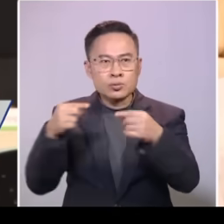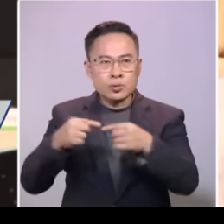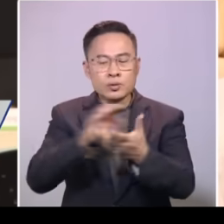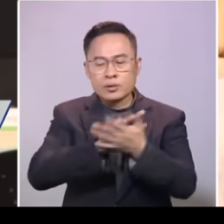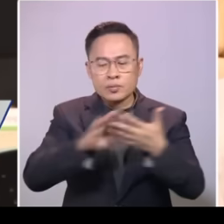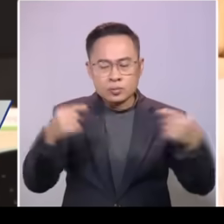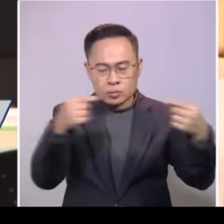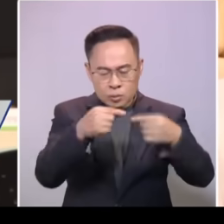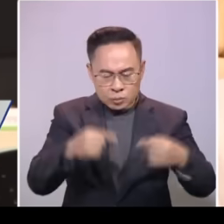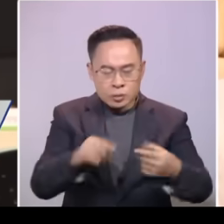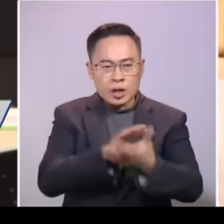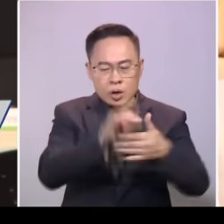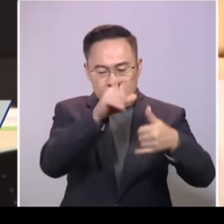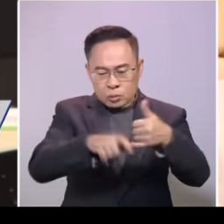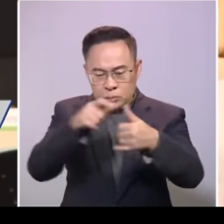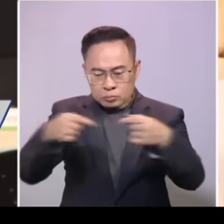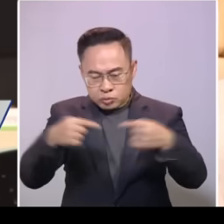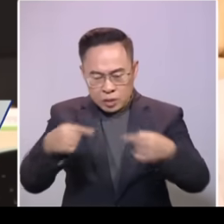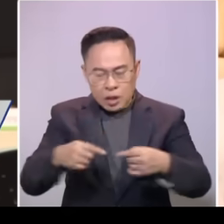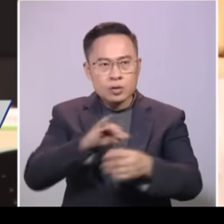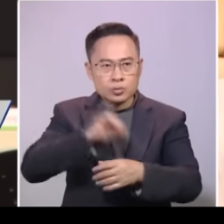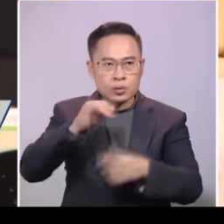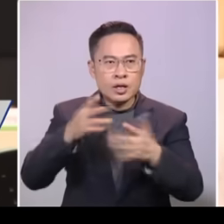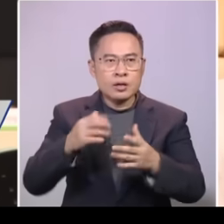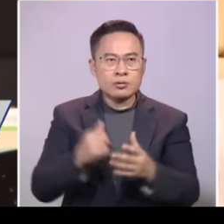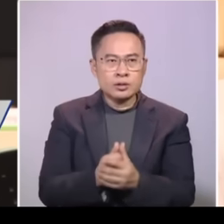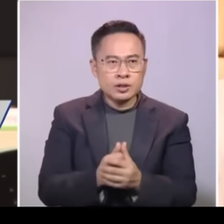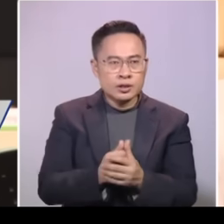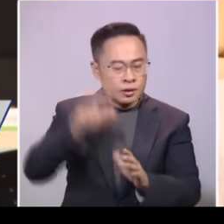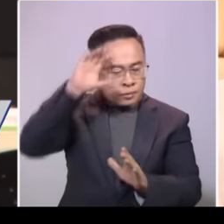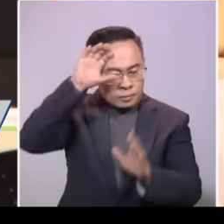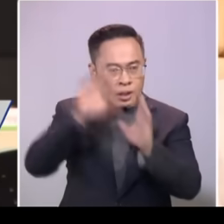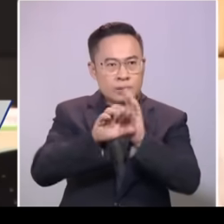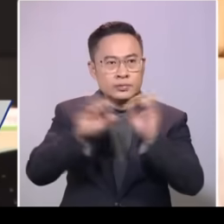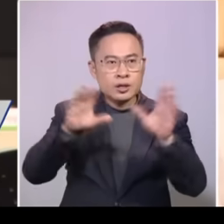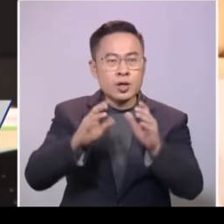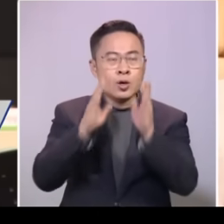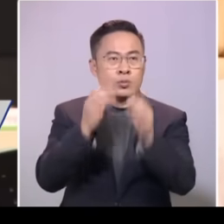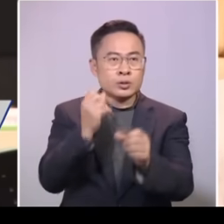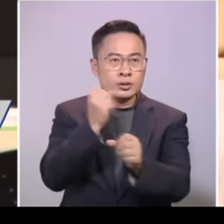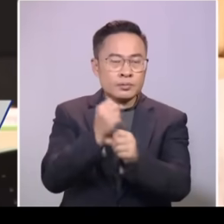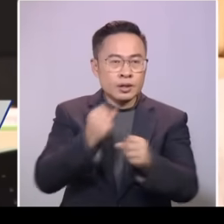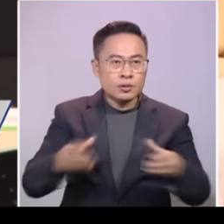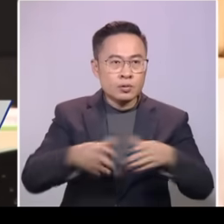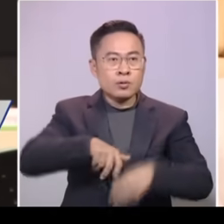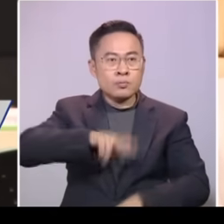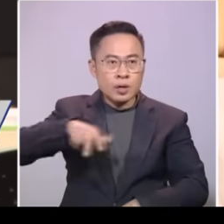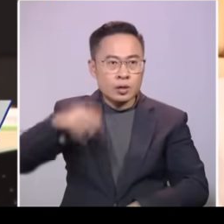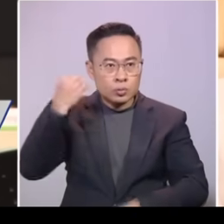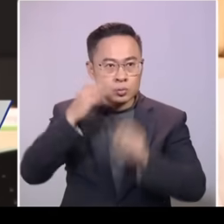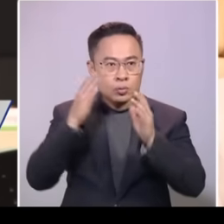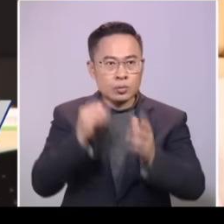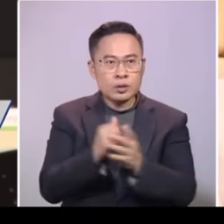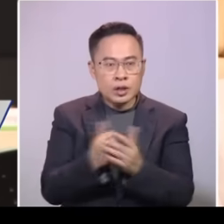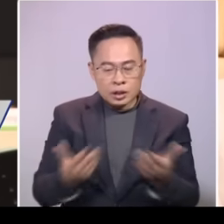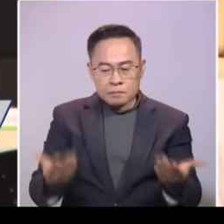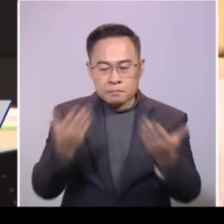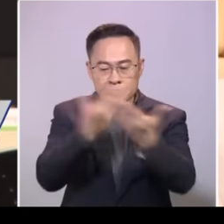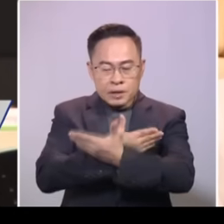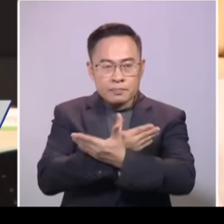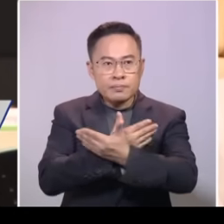เองอนะครับแล้วก็เราก็เห็นภาพอ่ะว่าชัดเจนอ่ะว่าคนที่ทำงานให้กับพรรคอ่ะถูกปรับเข้าร่วม